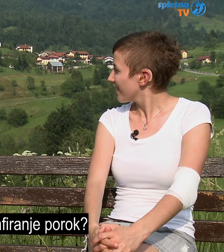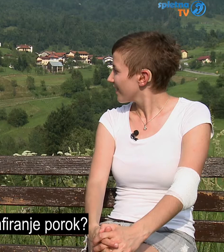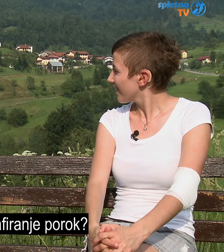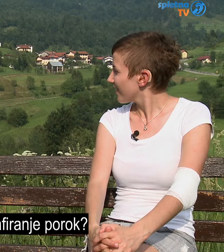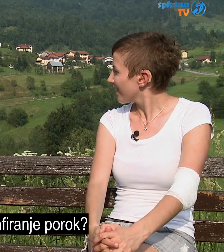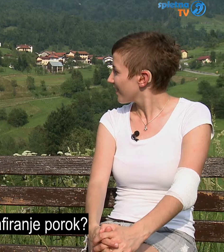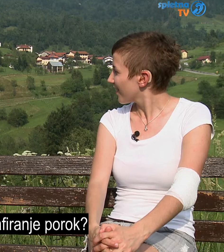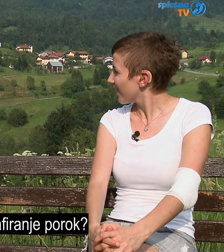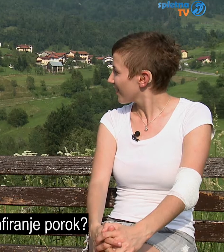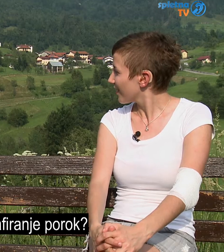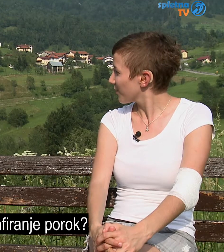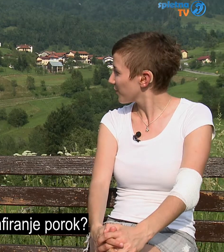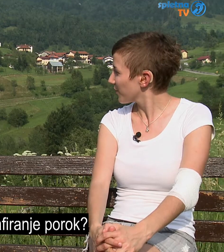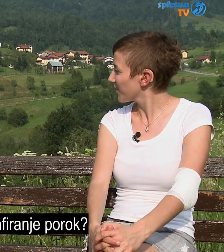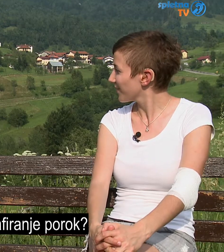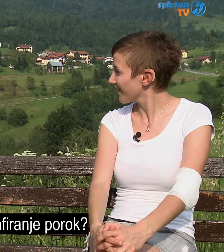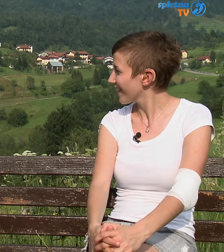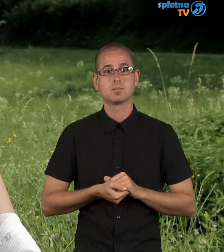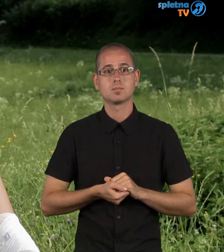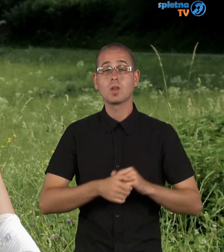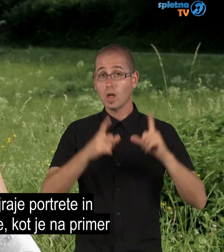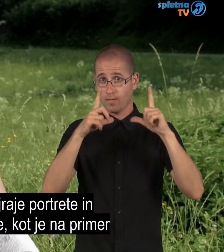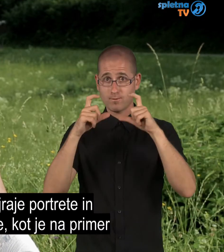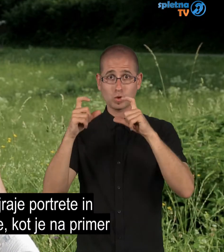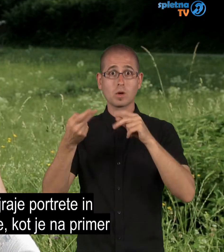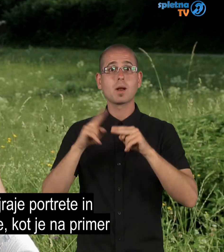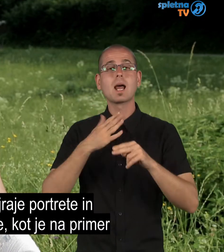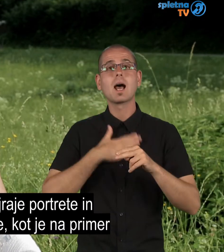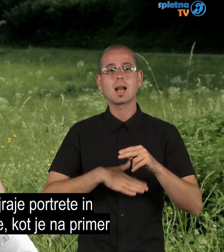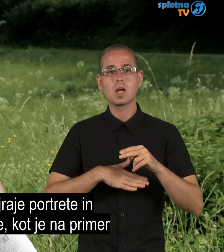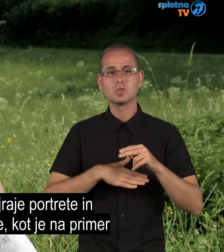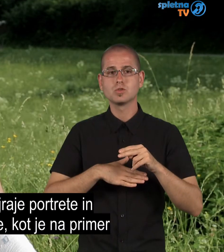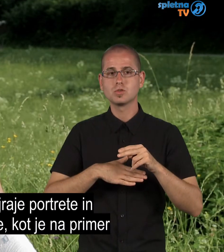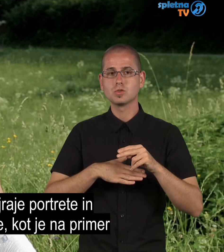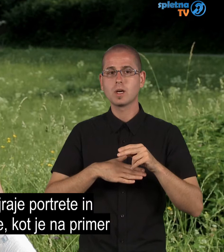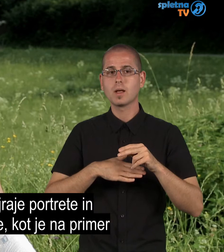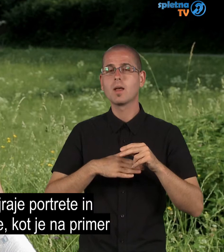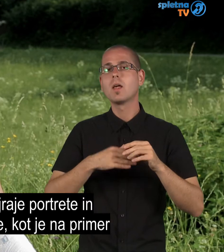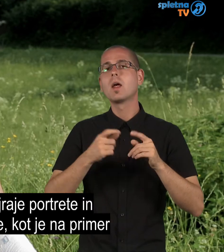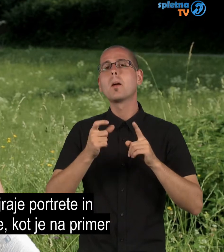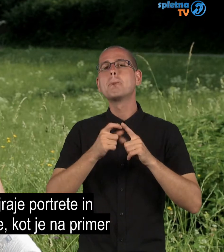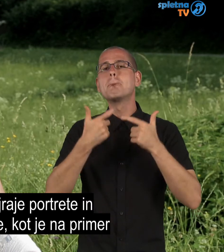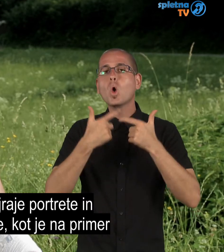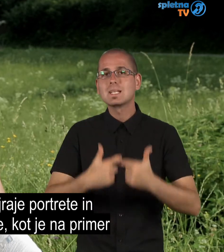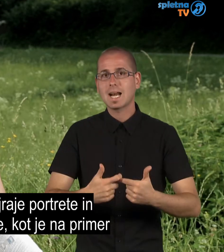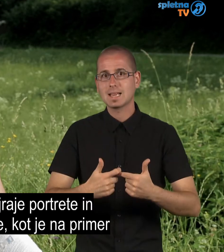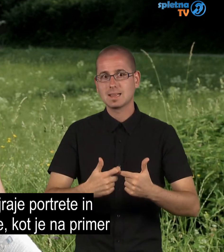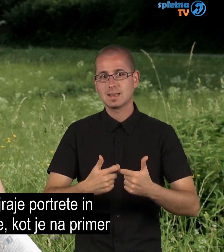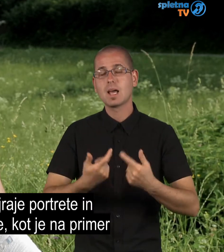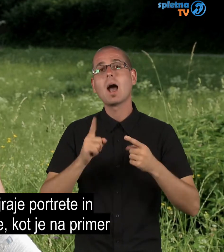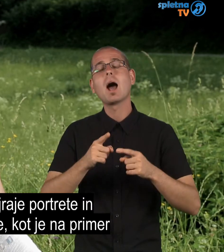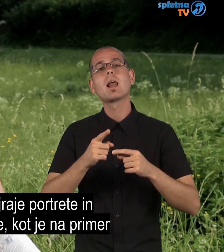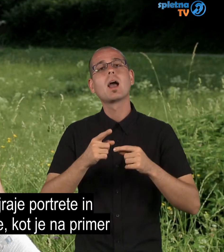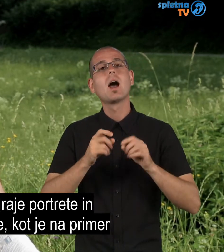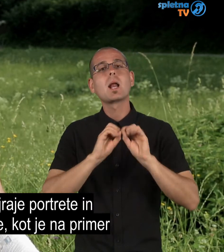mogoče za fotografiranje porok? Fotografiram najraje portrete in reportažo, recimo